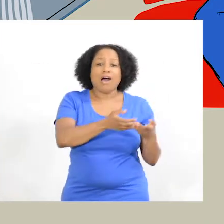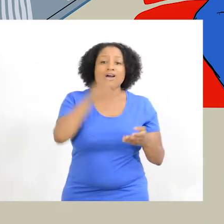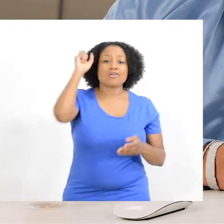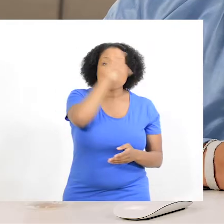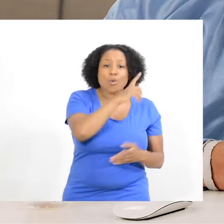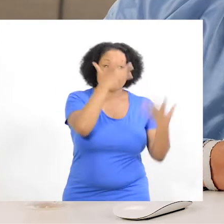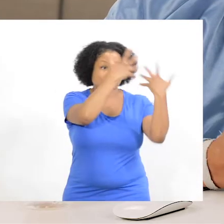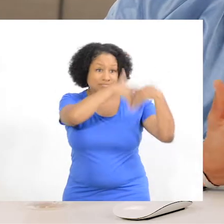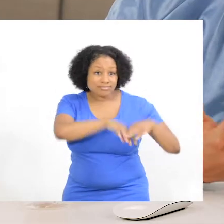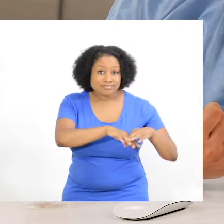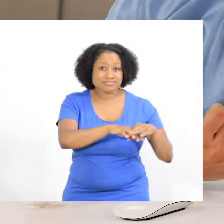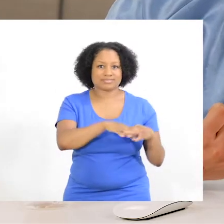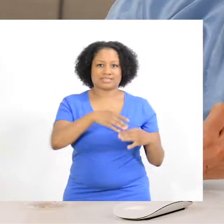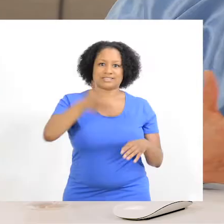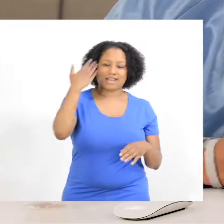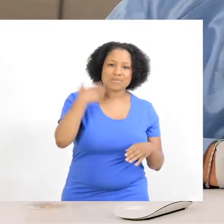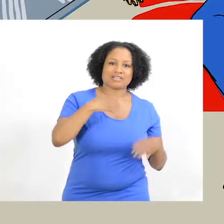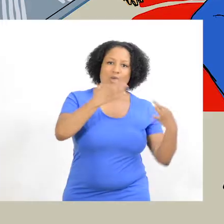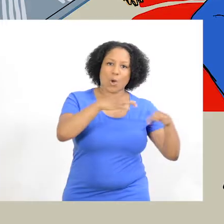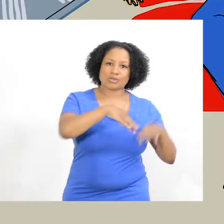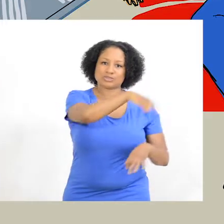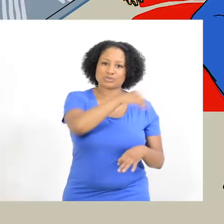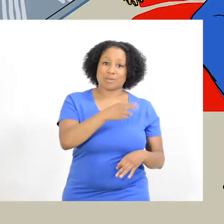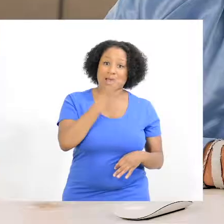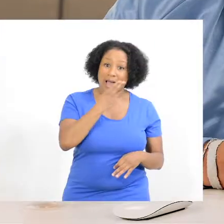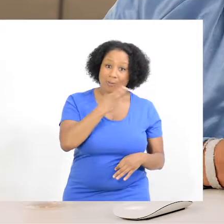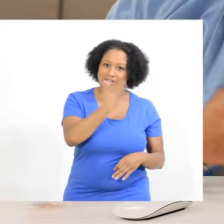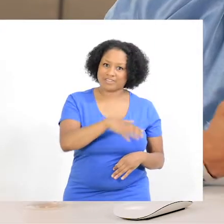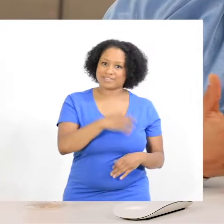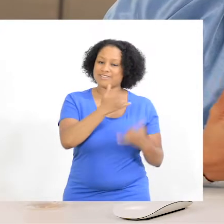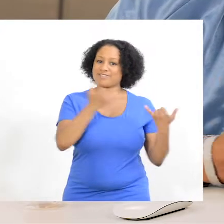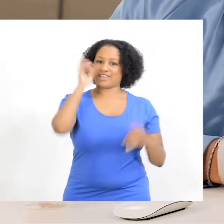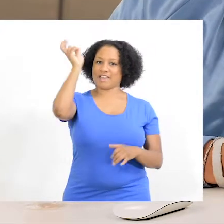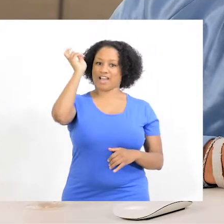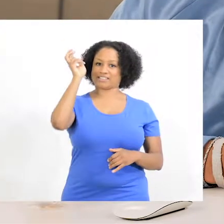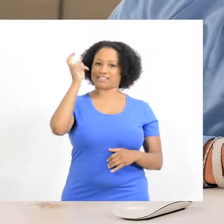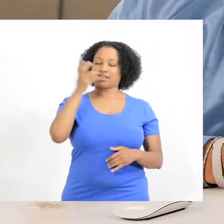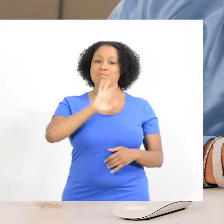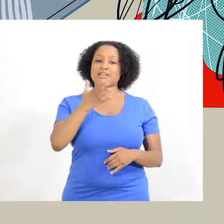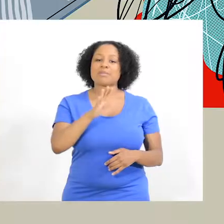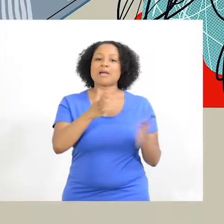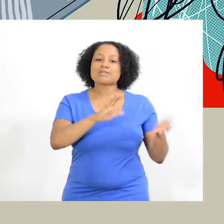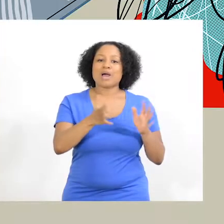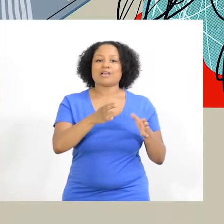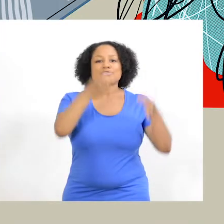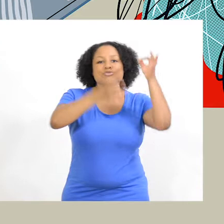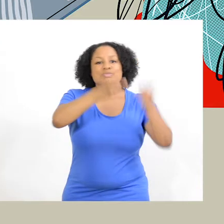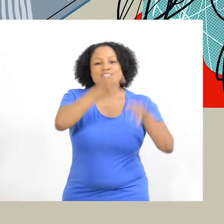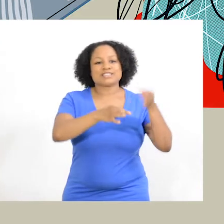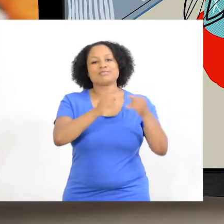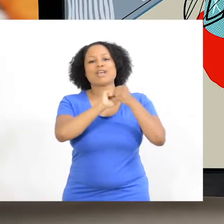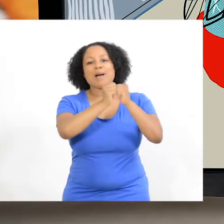ziehen. Jamie war glücklich, er hatte das Gefühl, dass sein Onkel ihn ernst nimmt. Manchmal kabbeln die beiden sich auch. Und letztens hat dabei